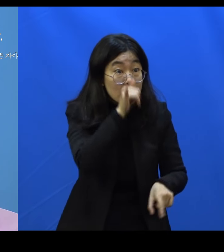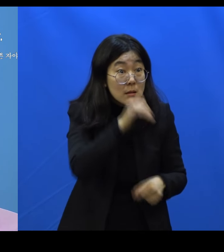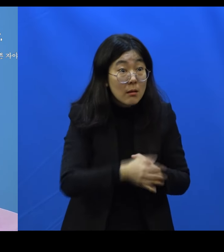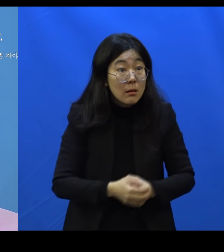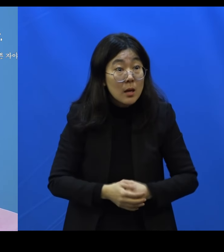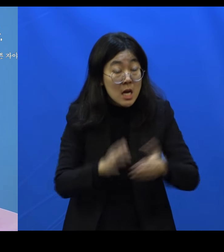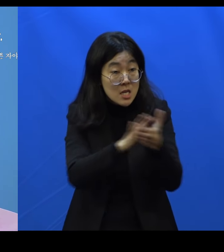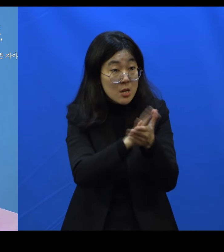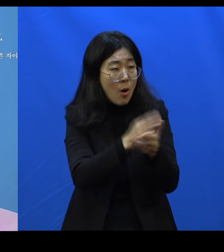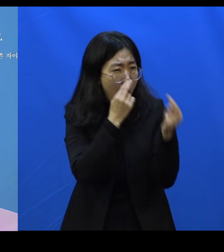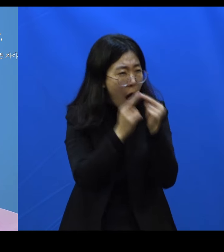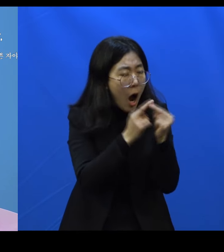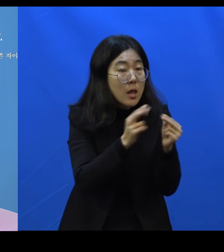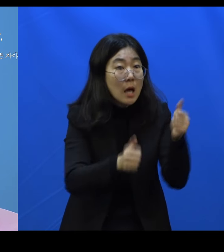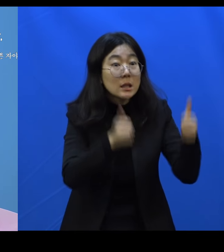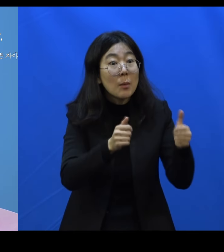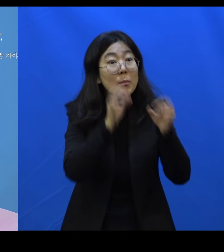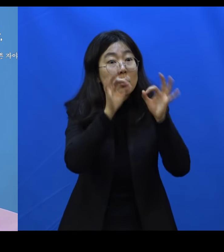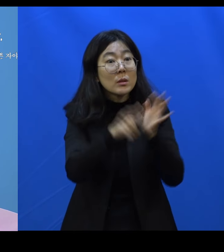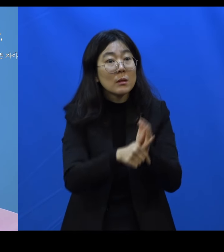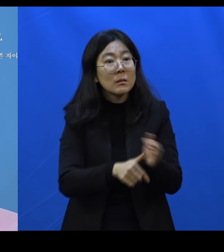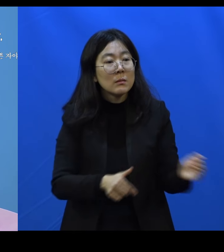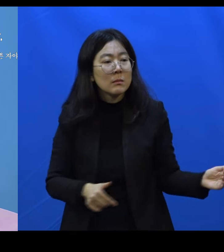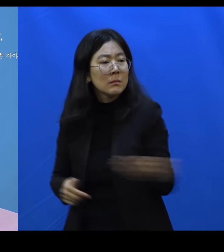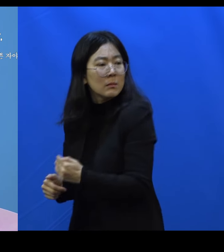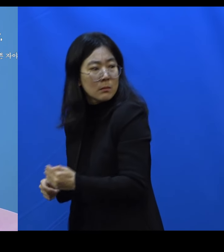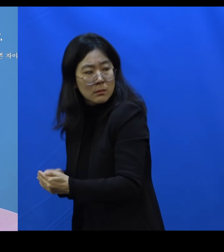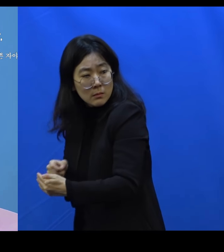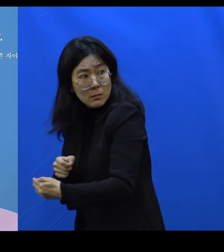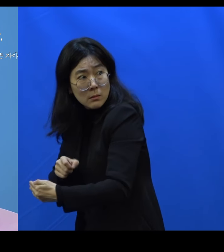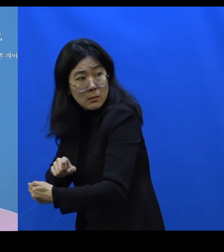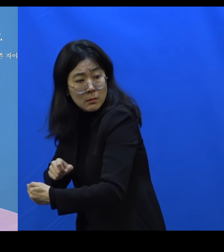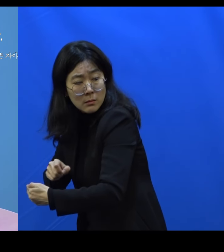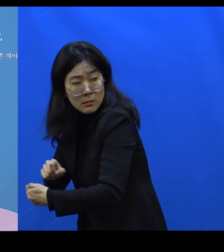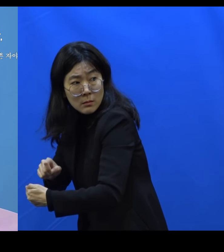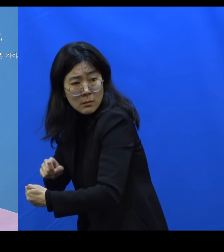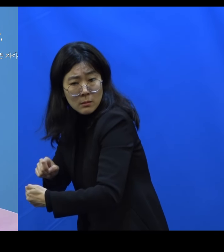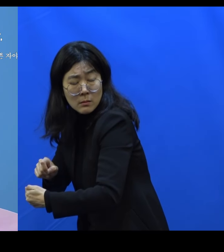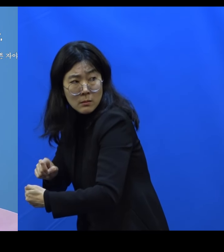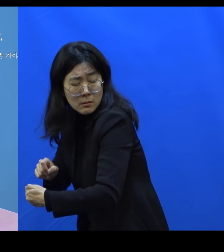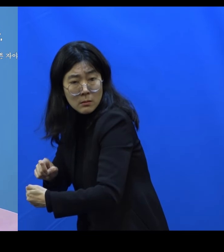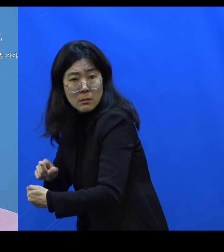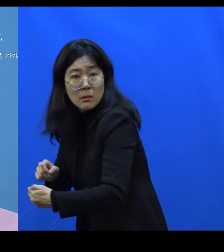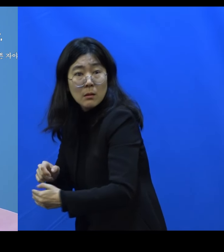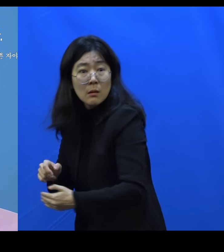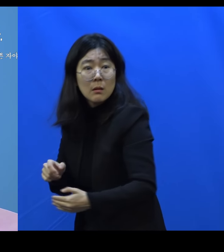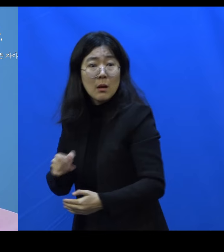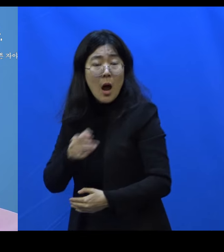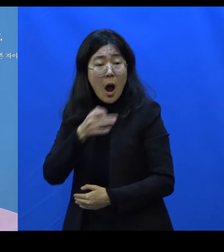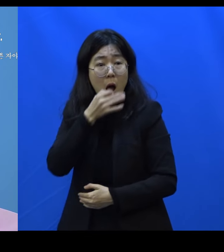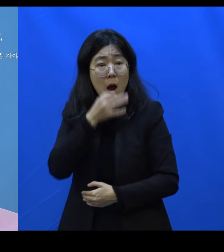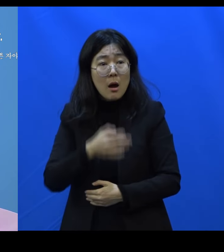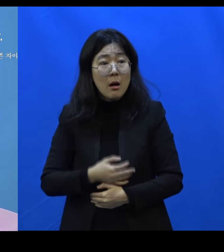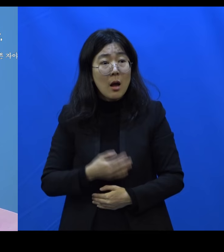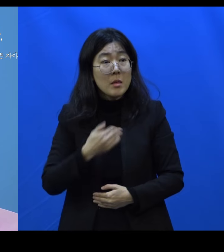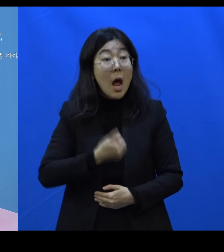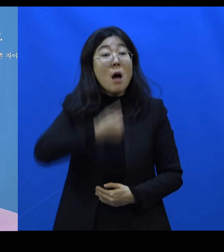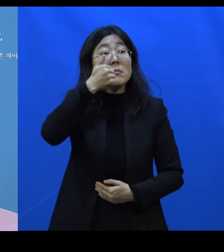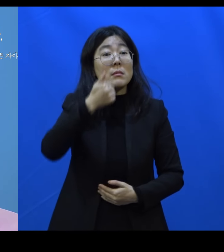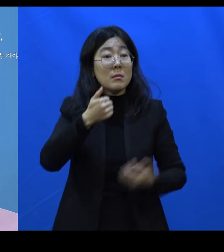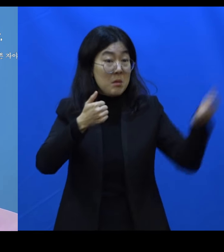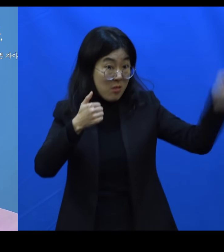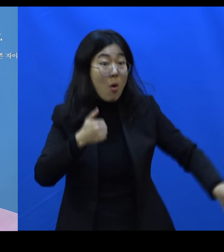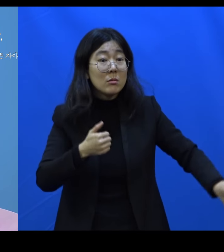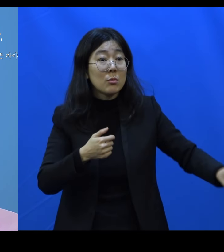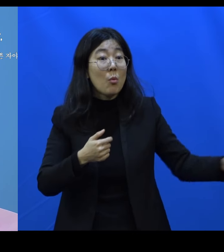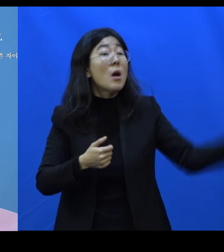때는 경쟁자가 되잖아요. 내가 걸리든 지가 떨어지든. 그죠? 어디든지, 그죠?